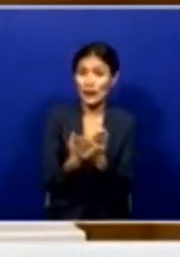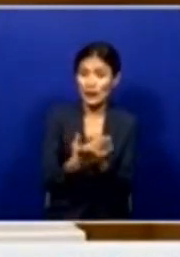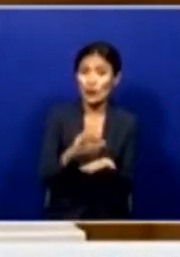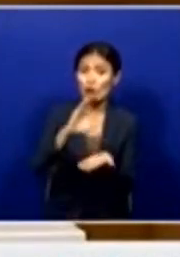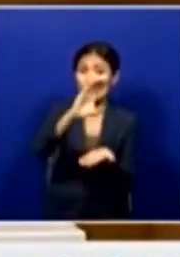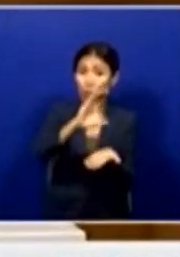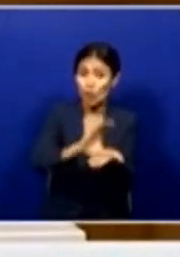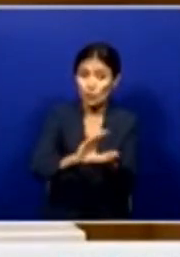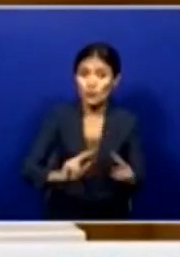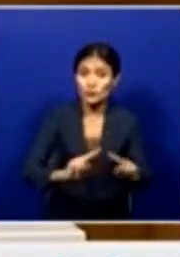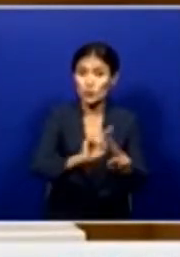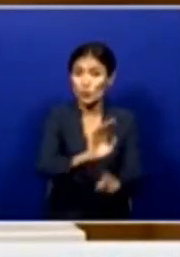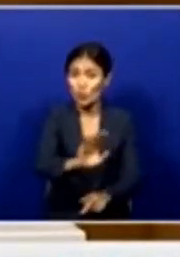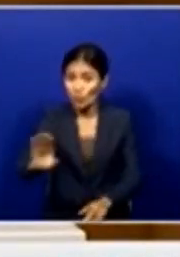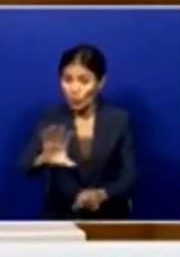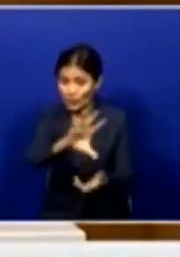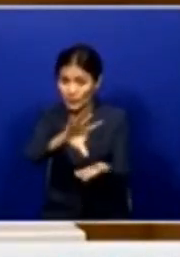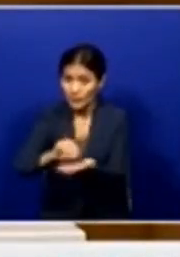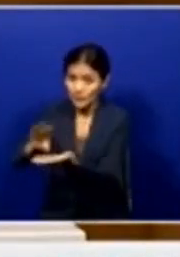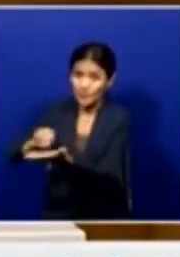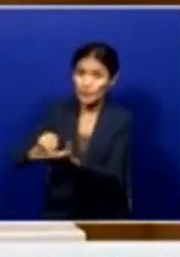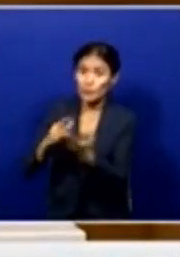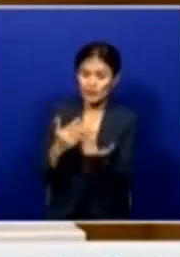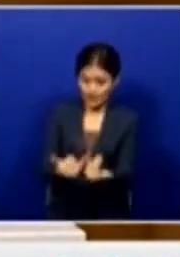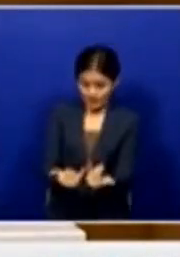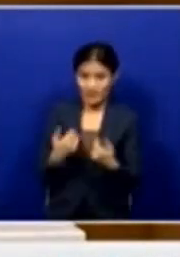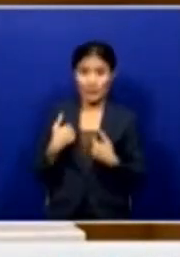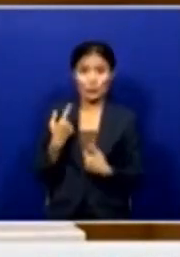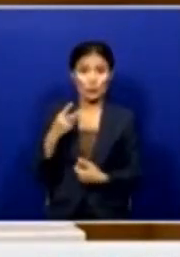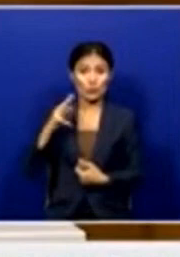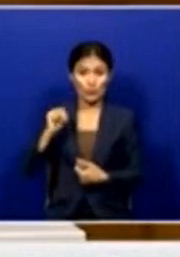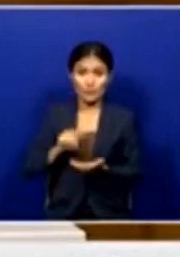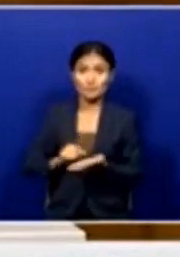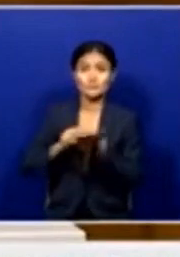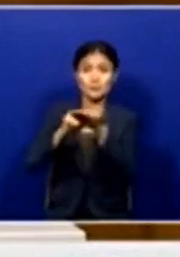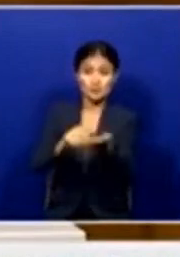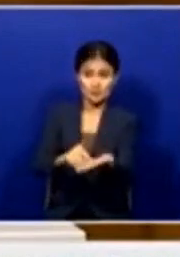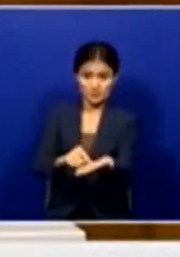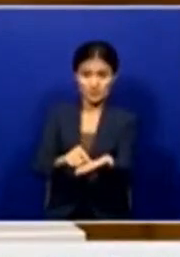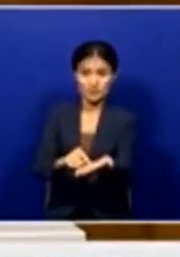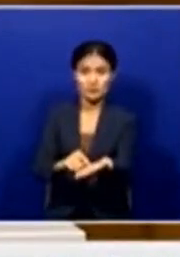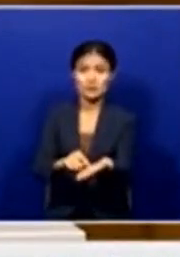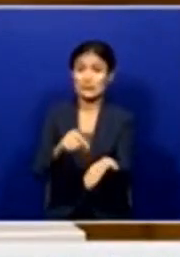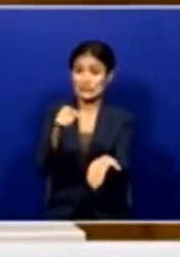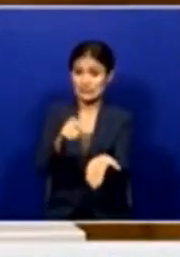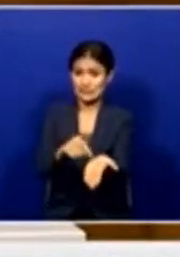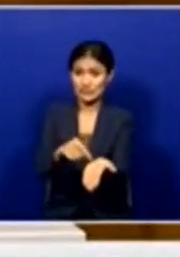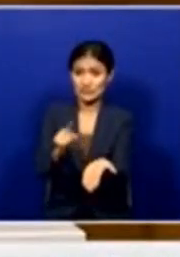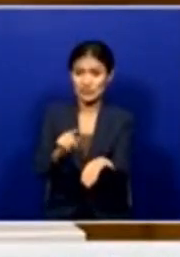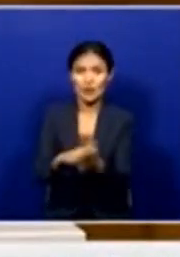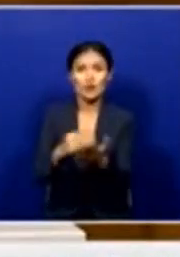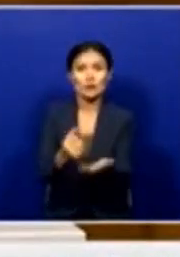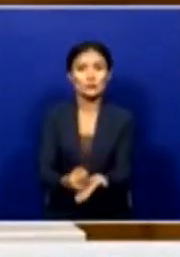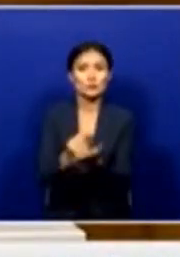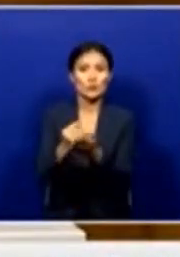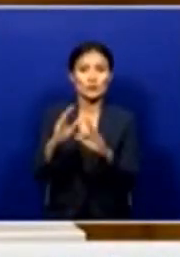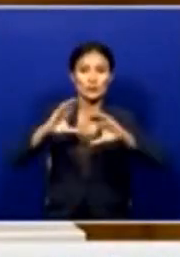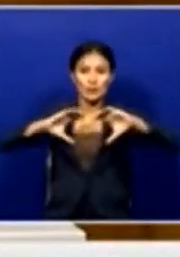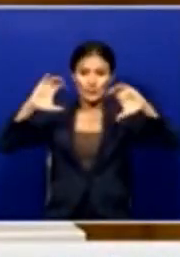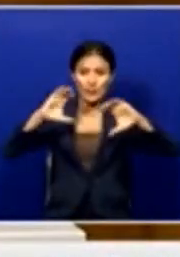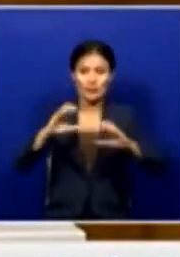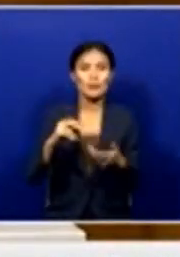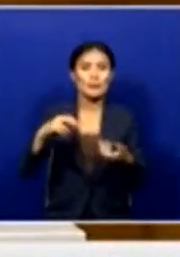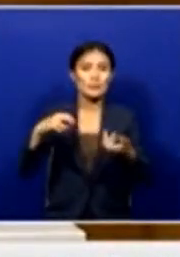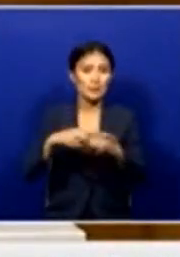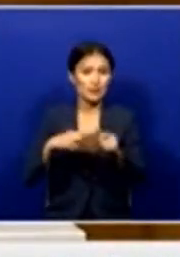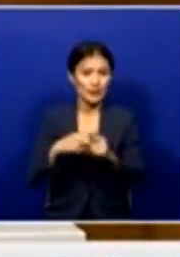าลนำเสนอต่อท่านสมาชิกสภาผู้แทนราษฎรในวันนี้จะเป็นเครื่องมือสำคัญของรัฐบาลในการแก้ไขปัญหา